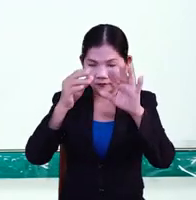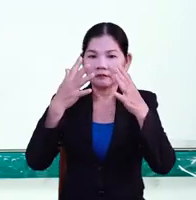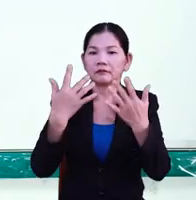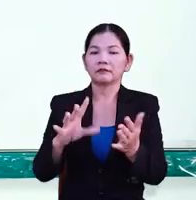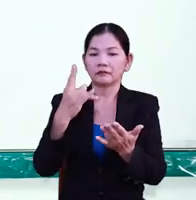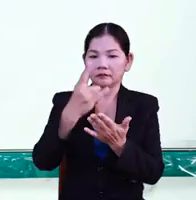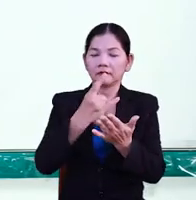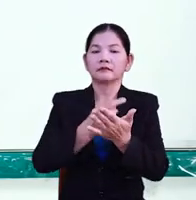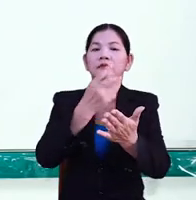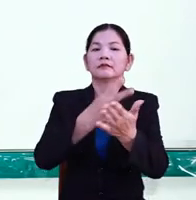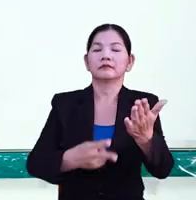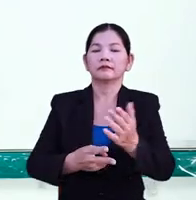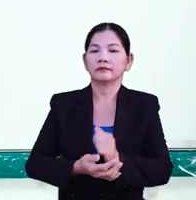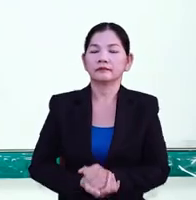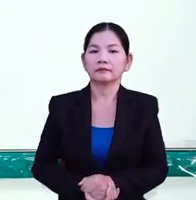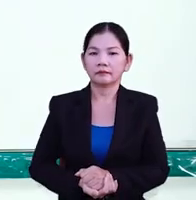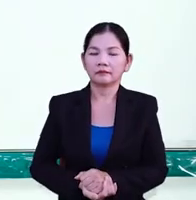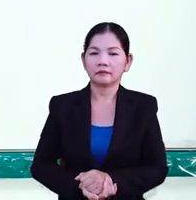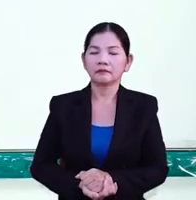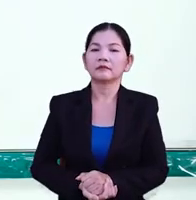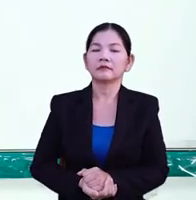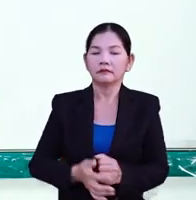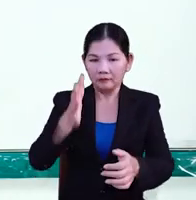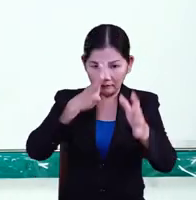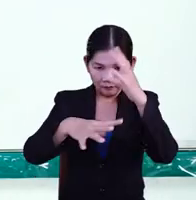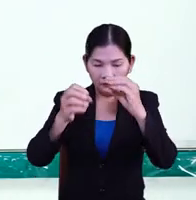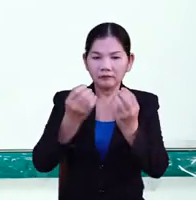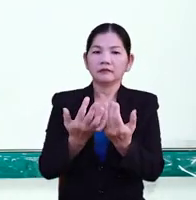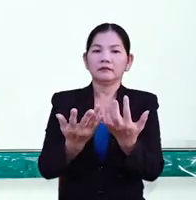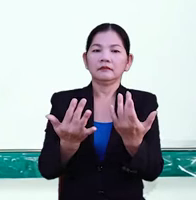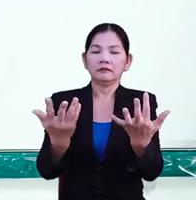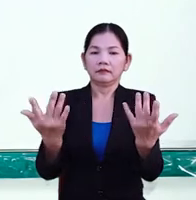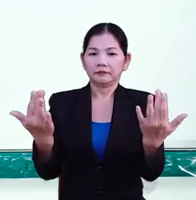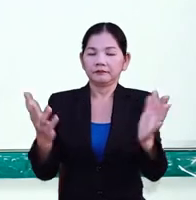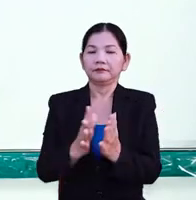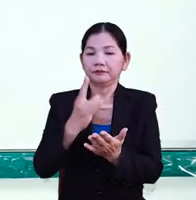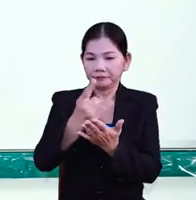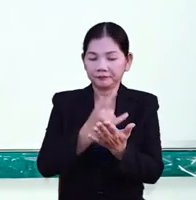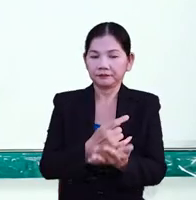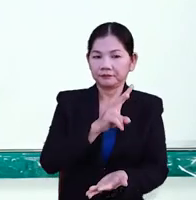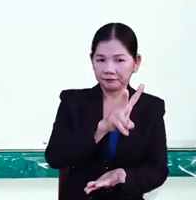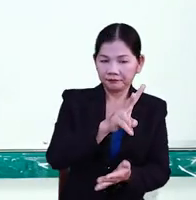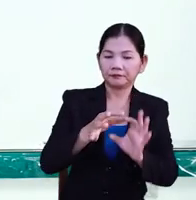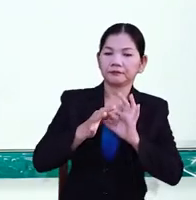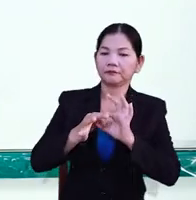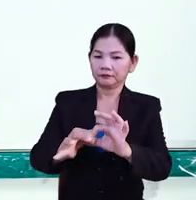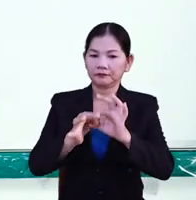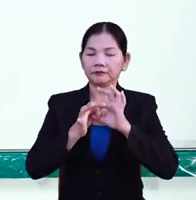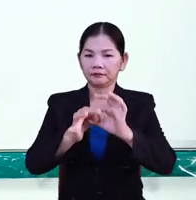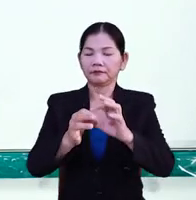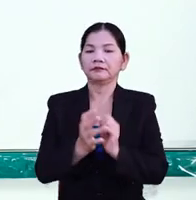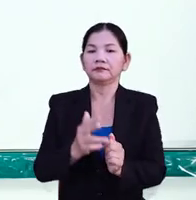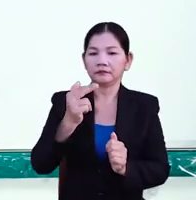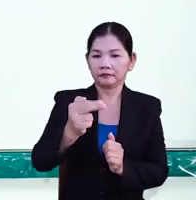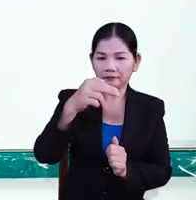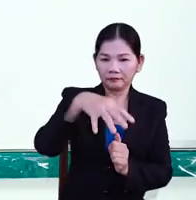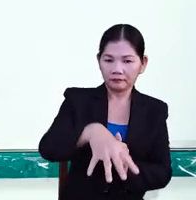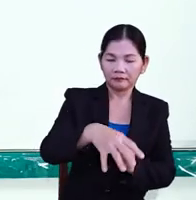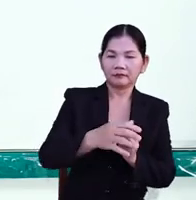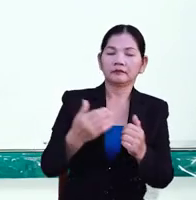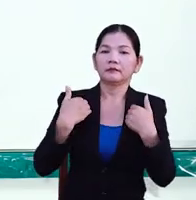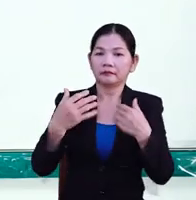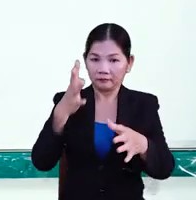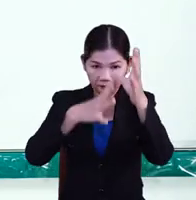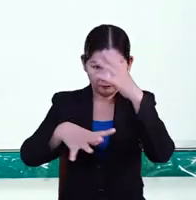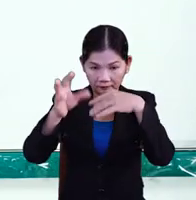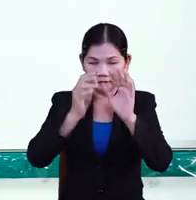រៀនអ្វីខ្លះទៅណោះចាកូនបានរៀនច្រើនហើយណាអំពីមេរៀនទី2តាក់ទងនឹងចាទីតាំងដែលយើងបានរៀ